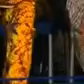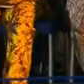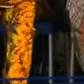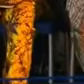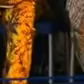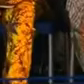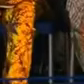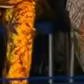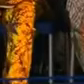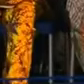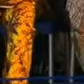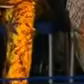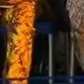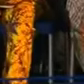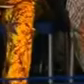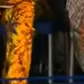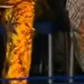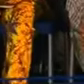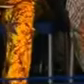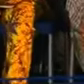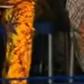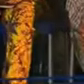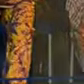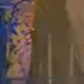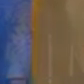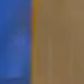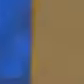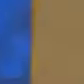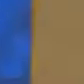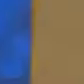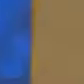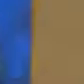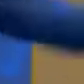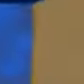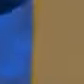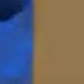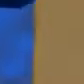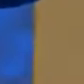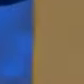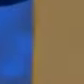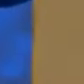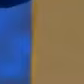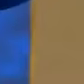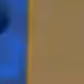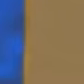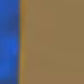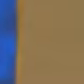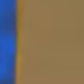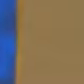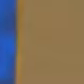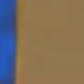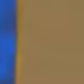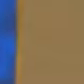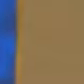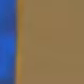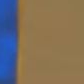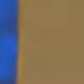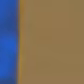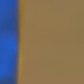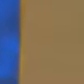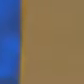là bas tu as de guérison et l'art d'en saluer là la puissance 10 elle